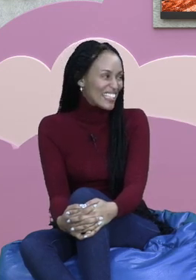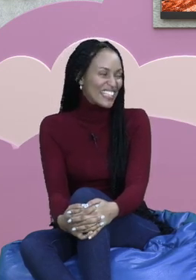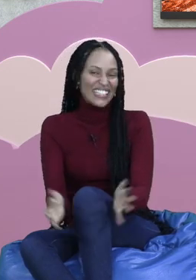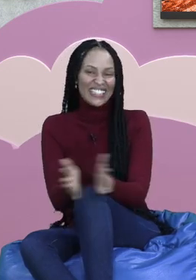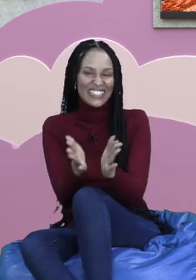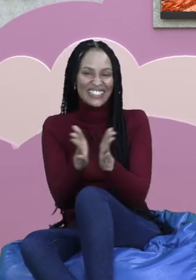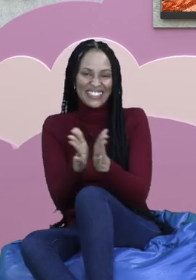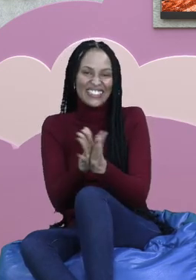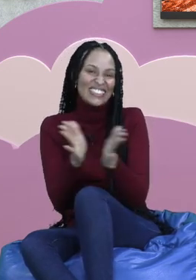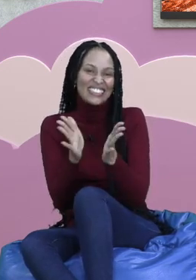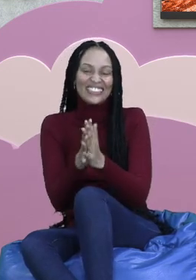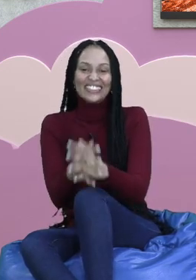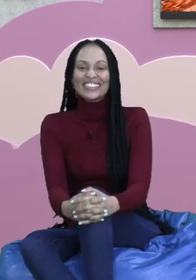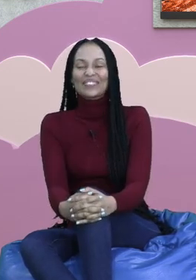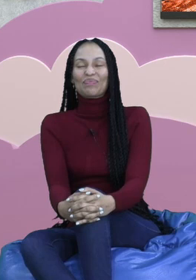Bonnie.